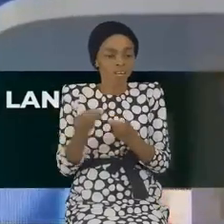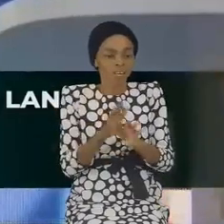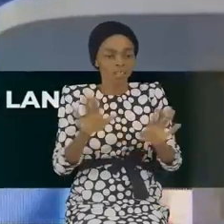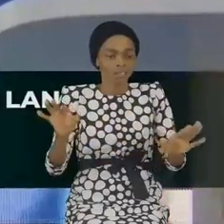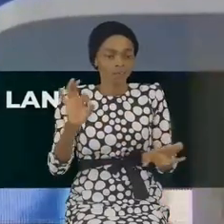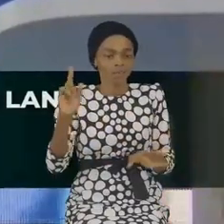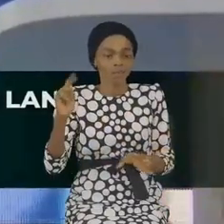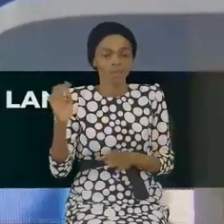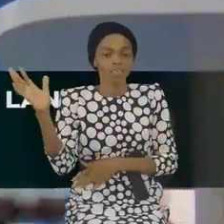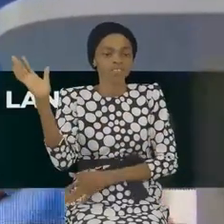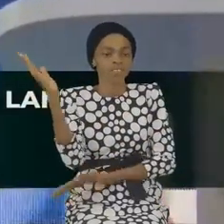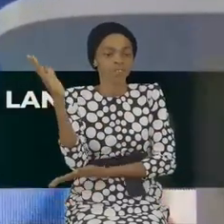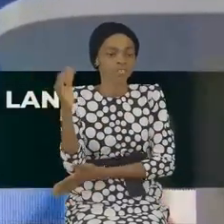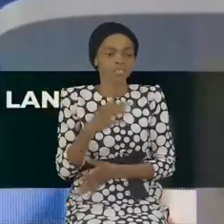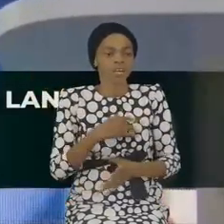Verset 9.